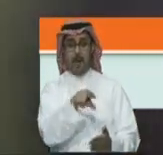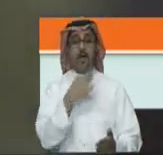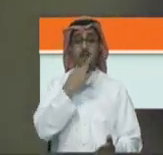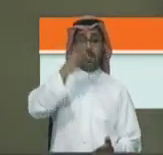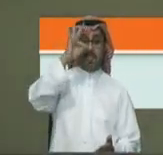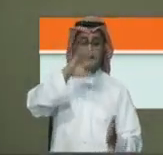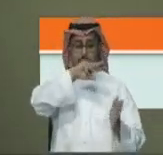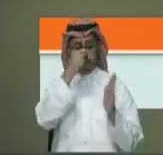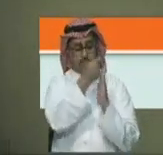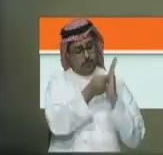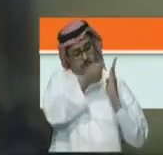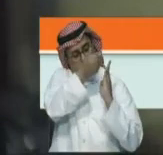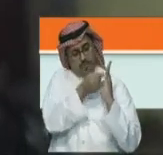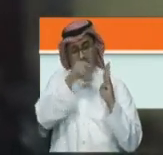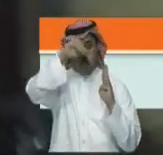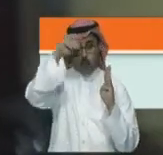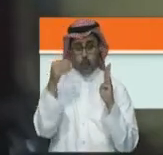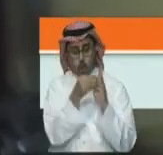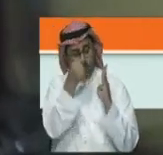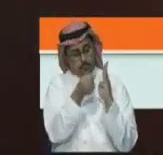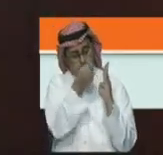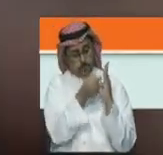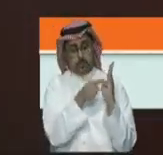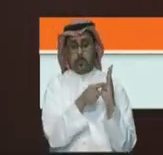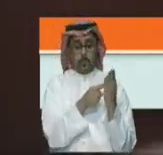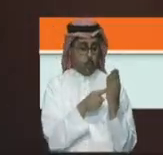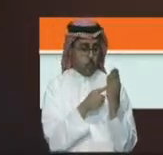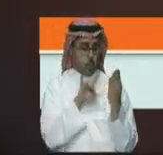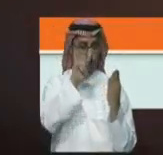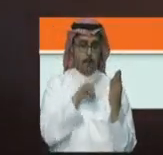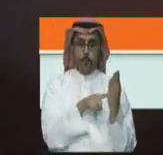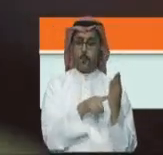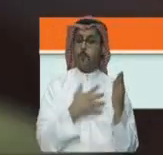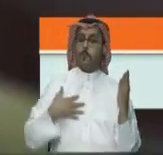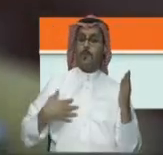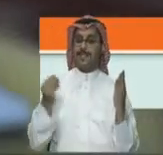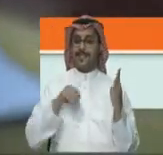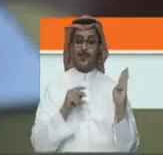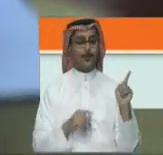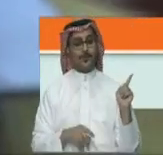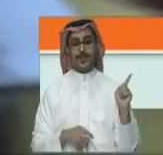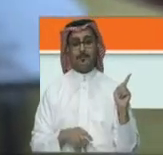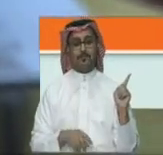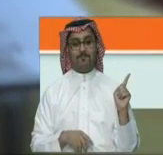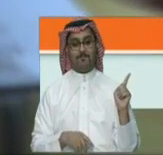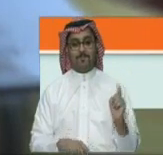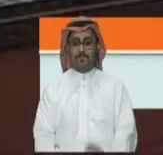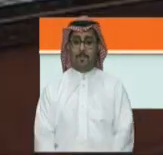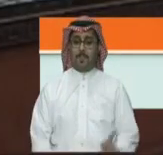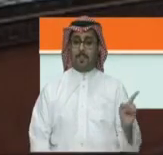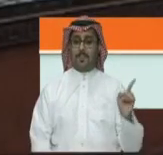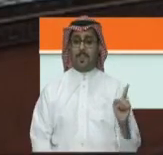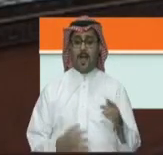المجوهرات وتفرده بهذا الفن هو ما نقل رضا للمرحلة الثانية من صناعة البصمة.